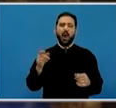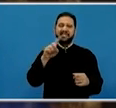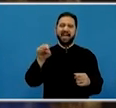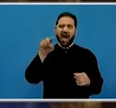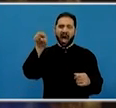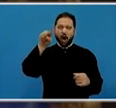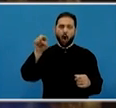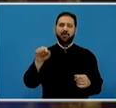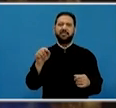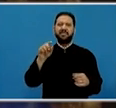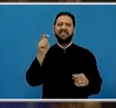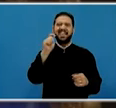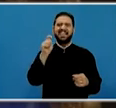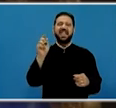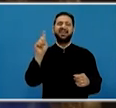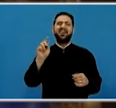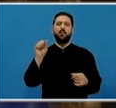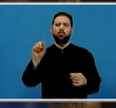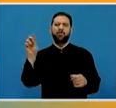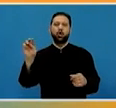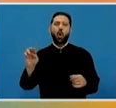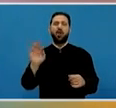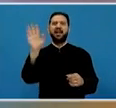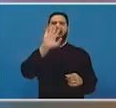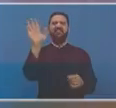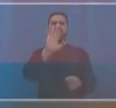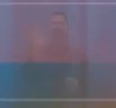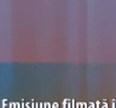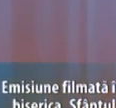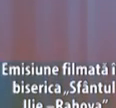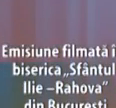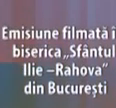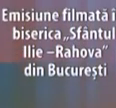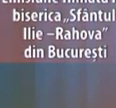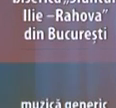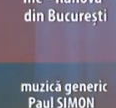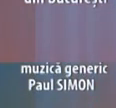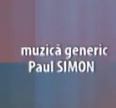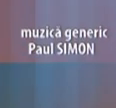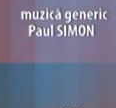arond@trinitastv.ro. Pe curând!